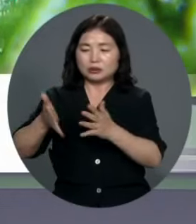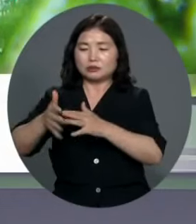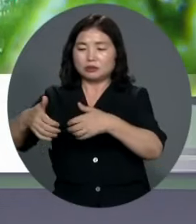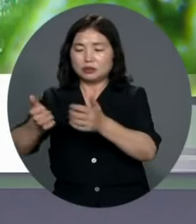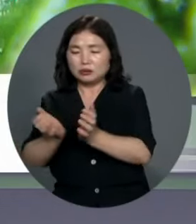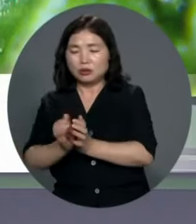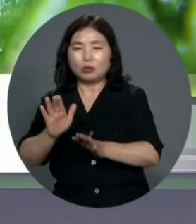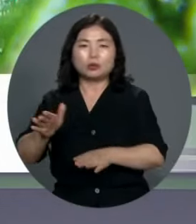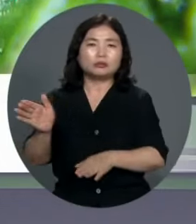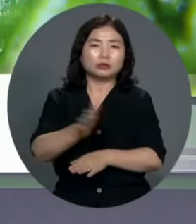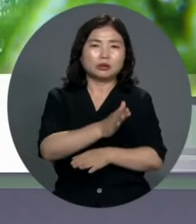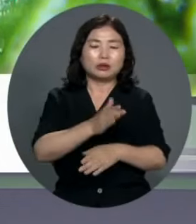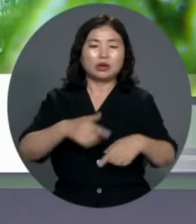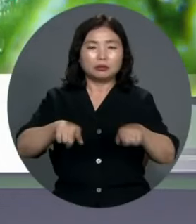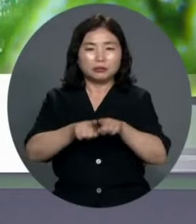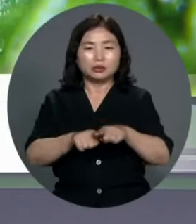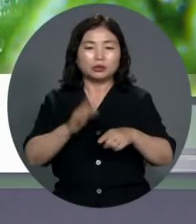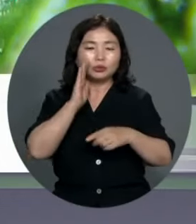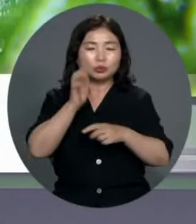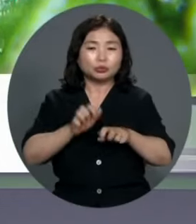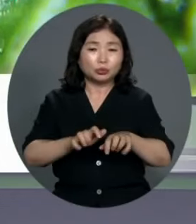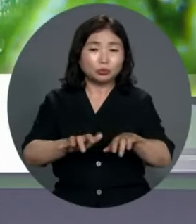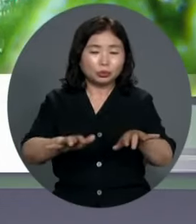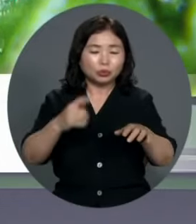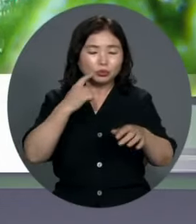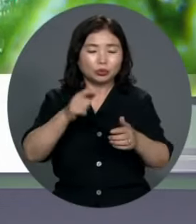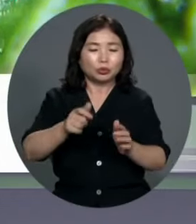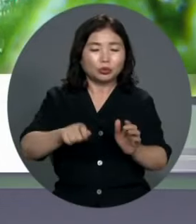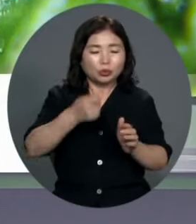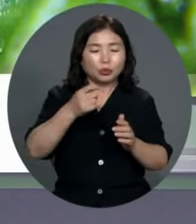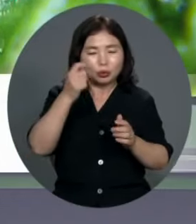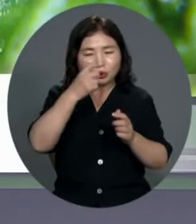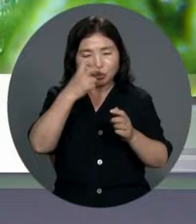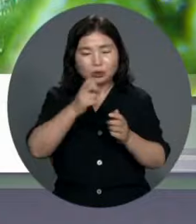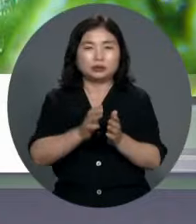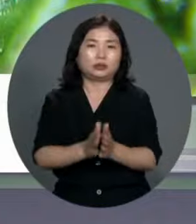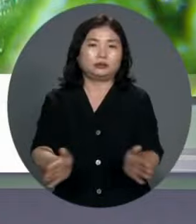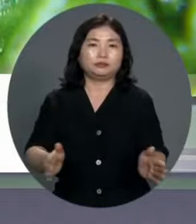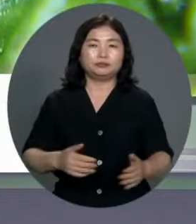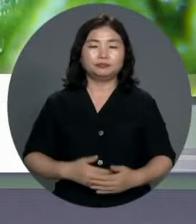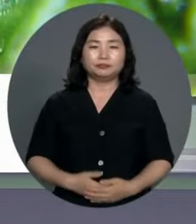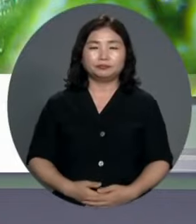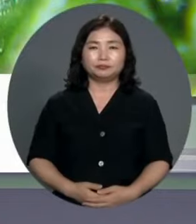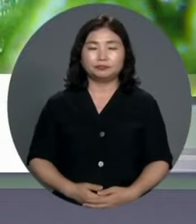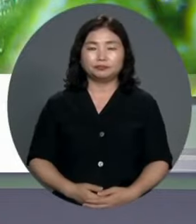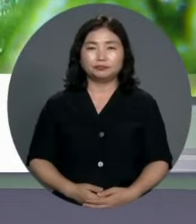경북 낙동강에서 공동으로 녹조 독소 등을 조사했습니다. 보도에 신병철 기자입니다.